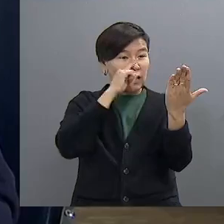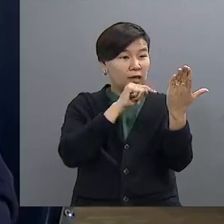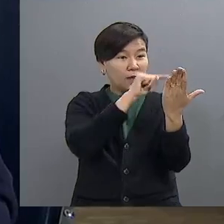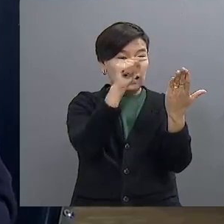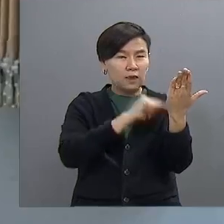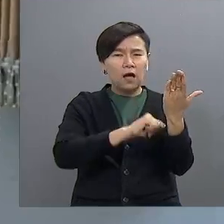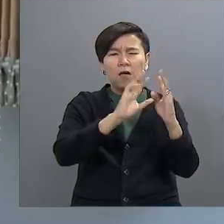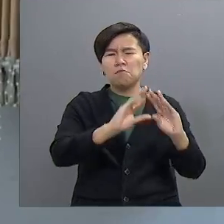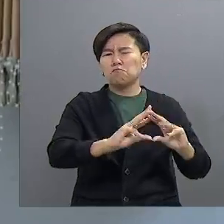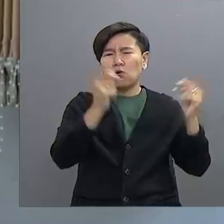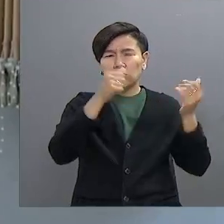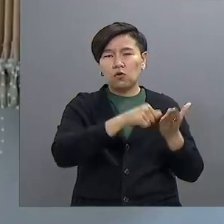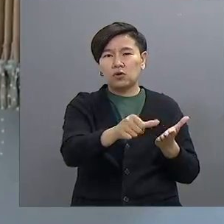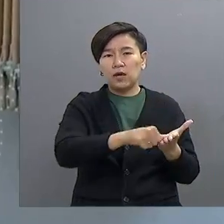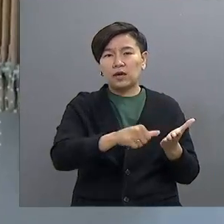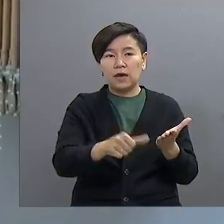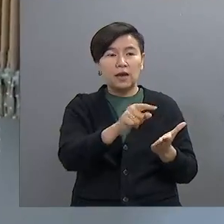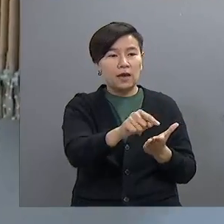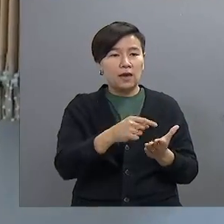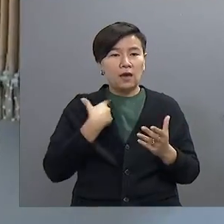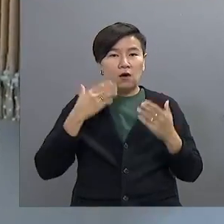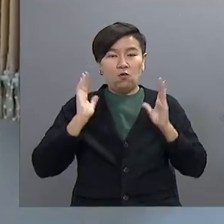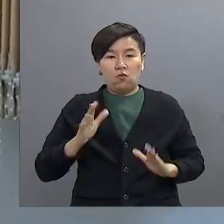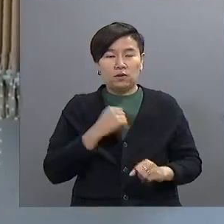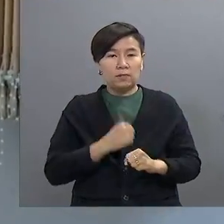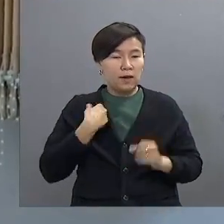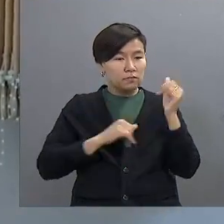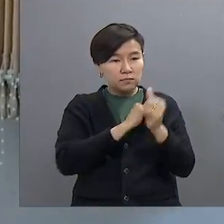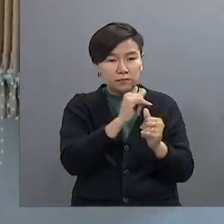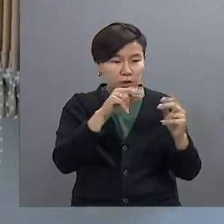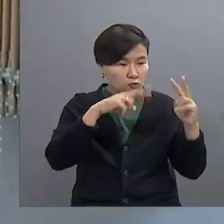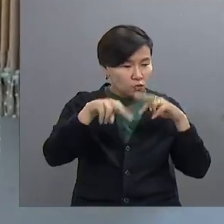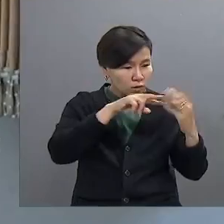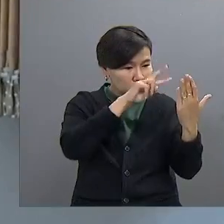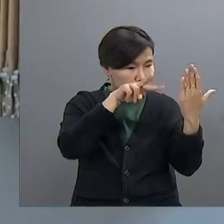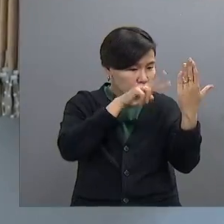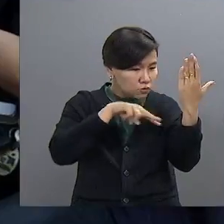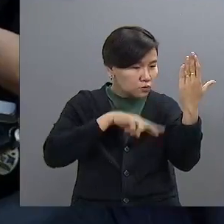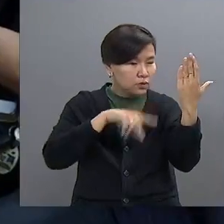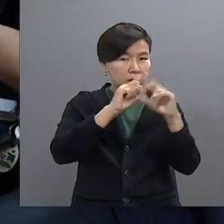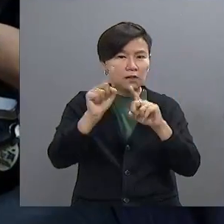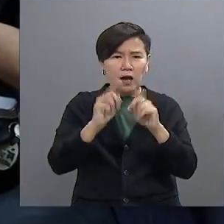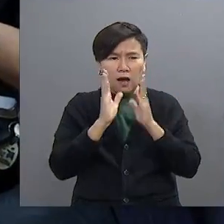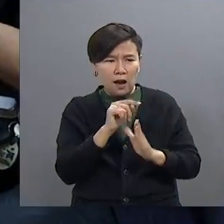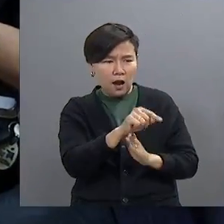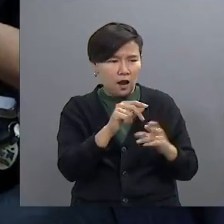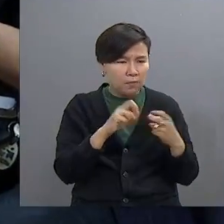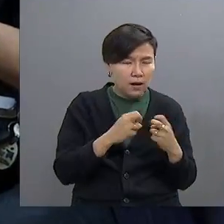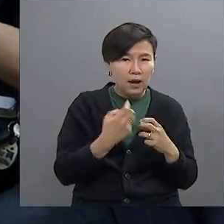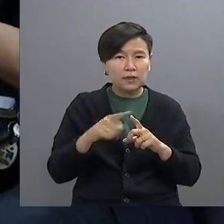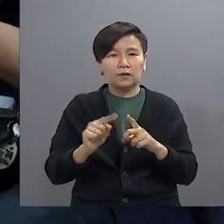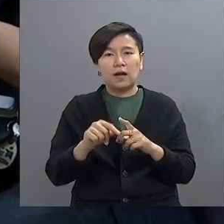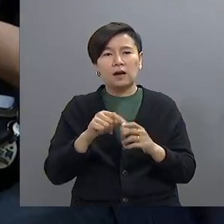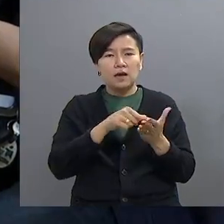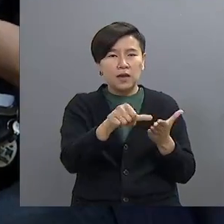คุยกับครัวเรือนที่มีปัญหานะคะแล้วก็ประสานงานคือจะช่วยเหลือในทุกมิติเลยทั้งเรื่องการศึกษาสุขภ